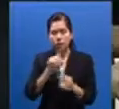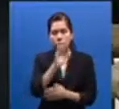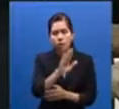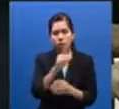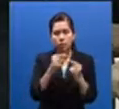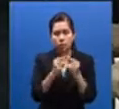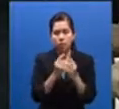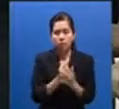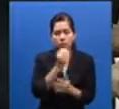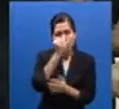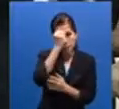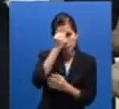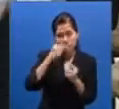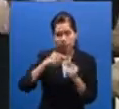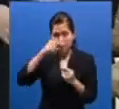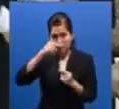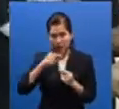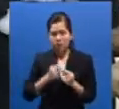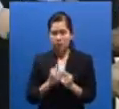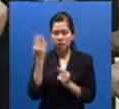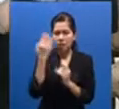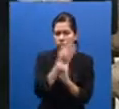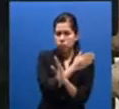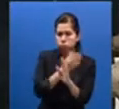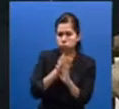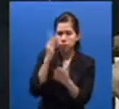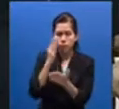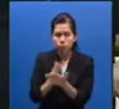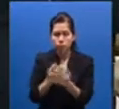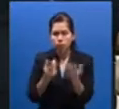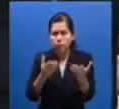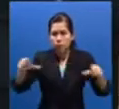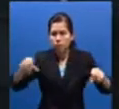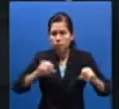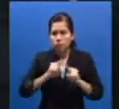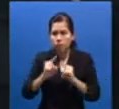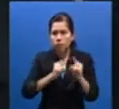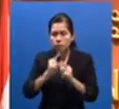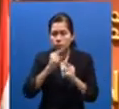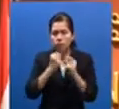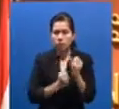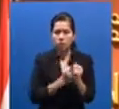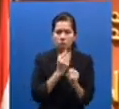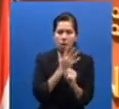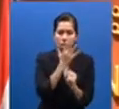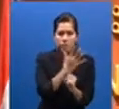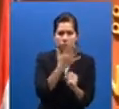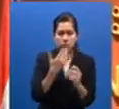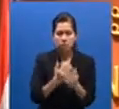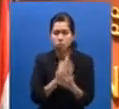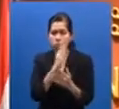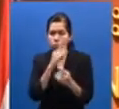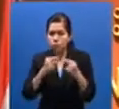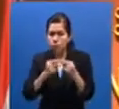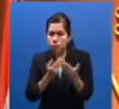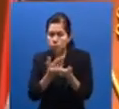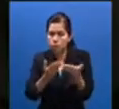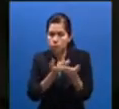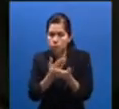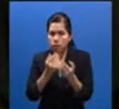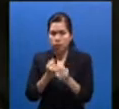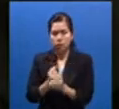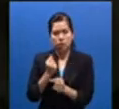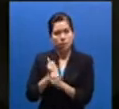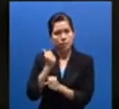หรือเจเทปป้าหลังหยิบการเจรจามานานกว่า 5ปีซึ่งหากเดินหน้าต่อไปได้จะเป็นประโยชน์ด้านการค้าระหว่างกันมาก